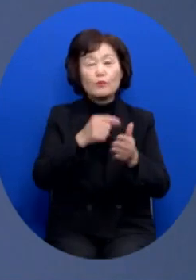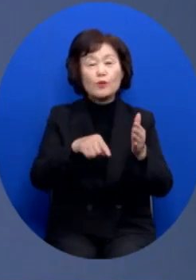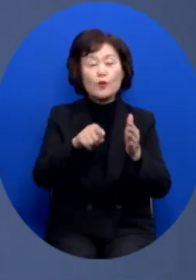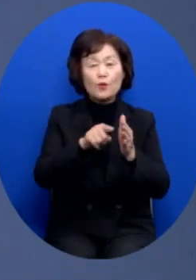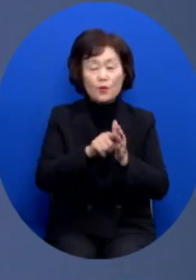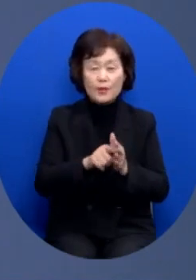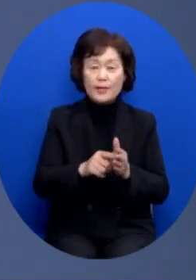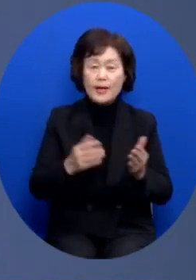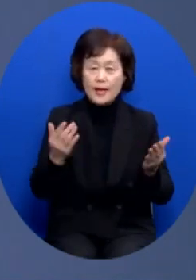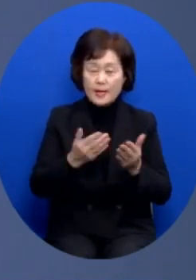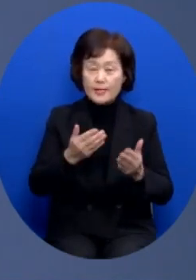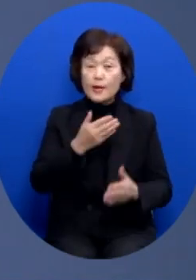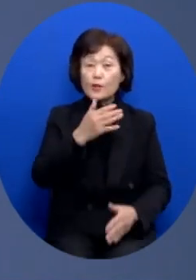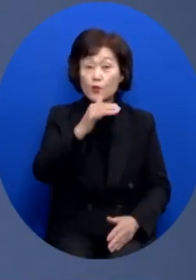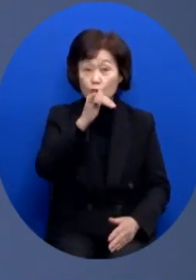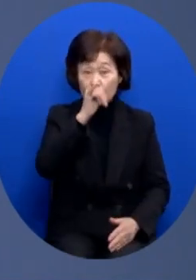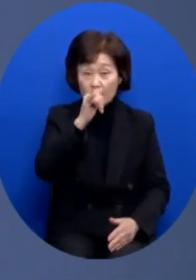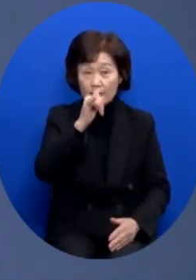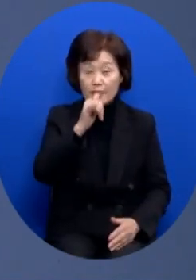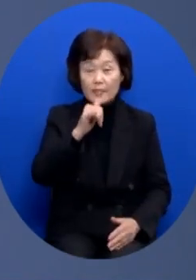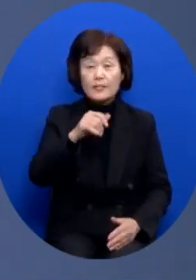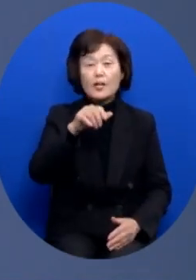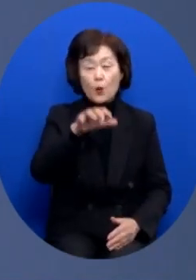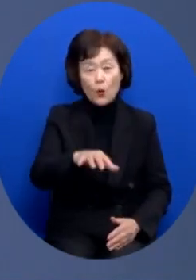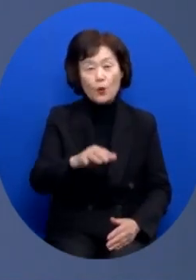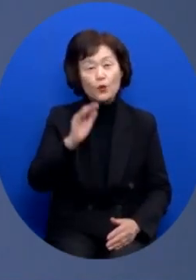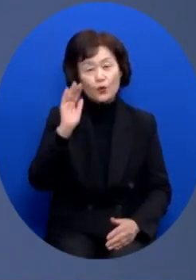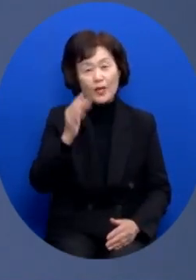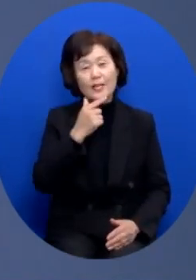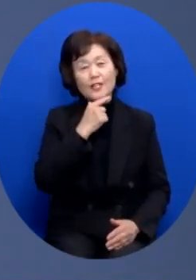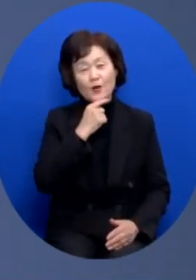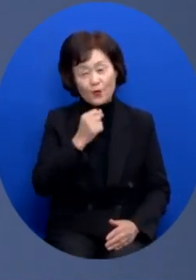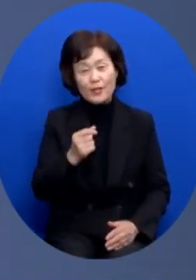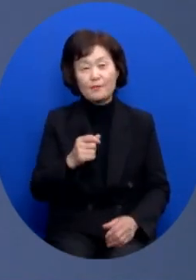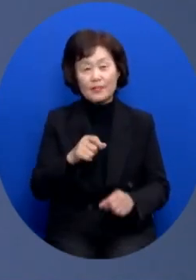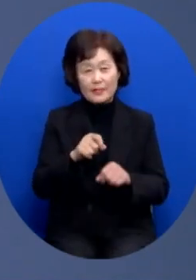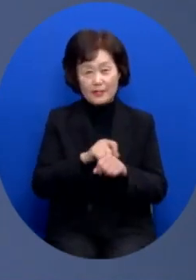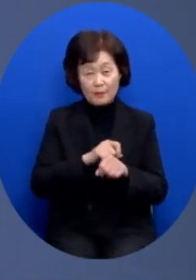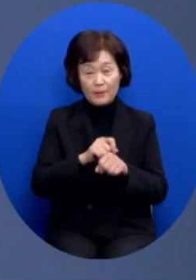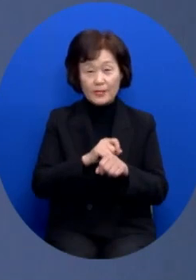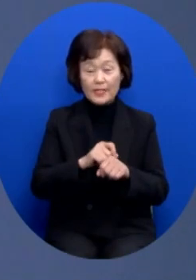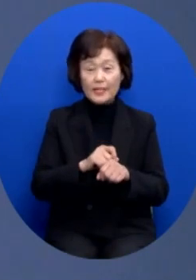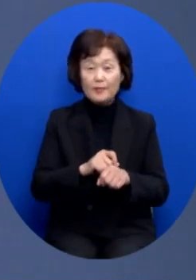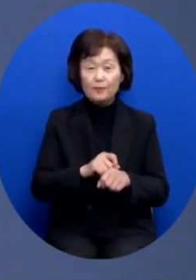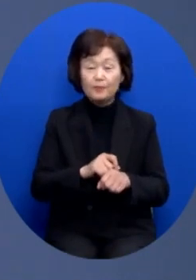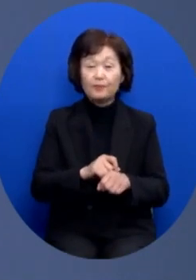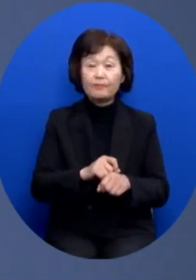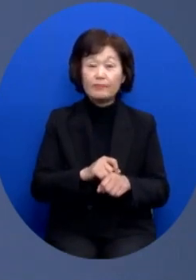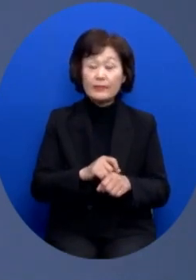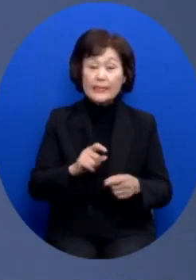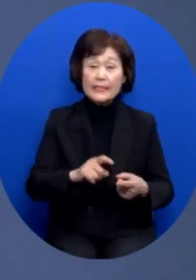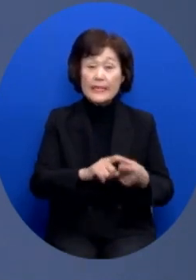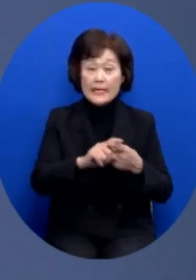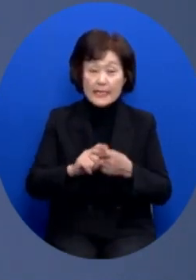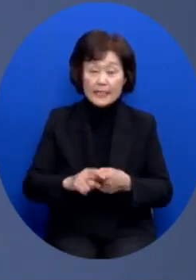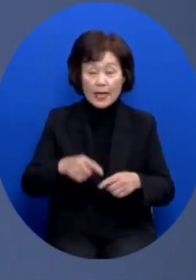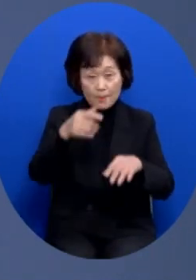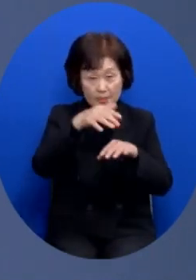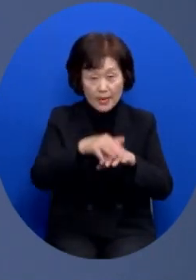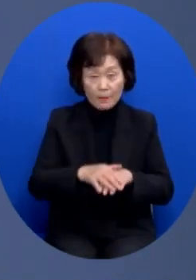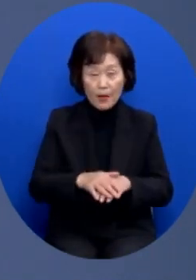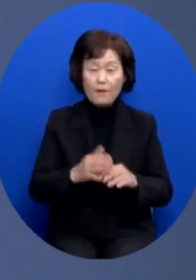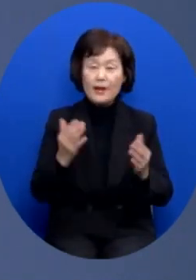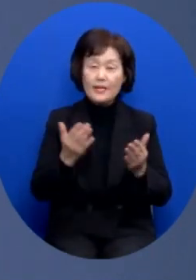수 있기를음 그런 양기 총이 되기를 소망합니다 특별히 불경 연합 집회와 사역을